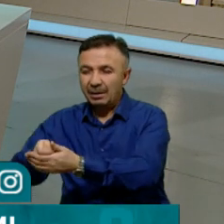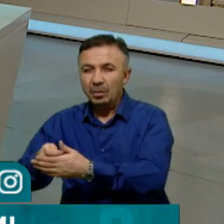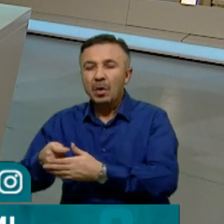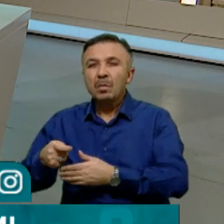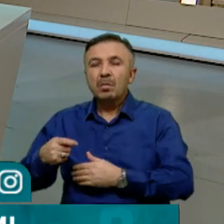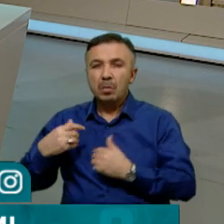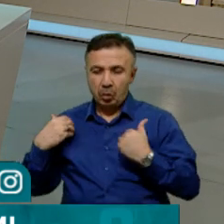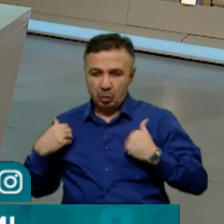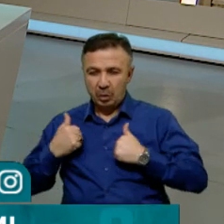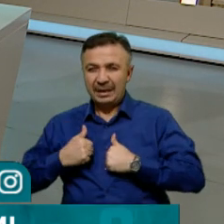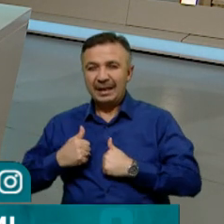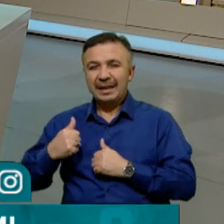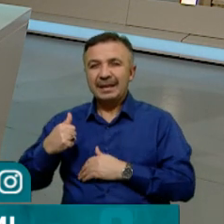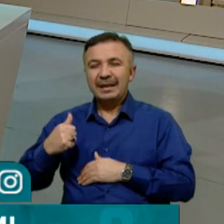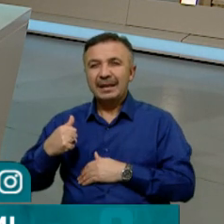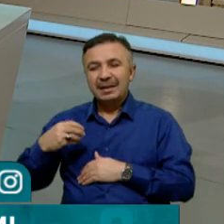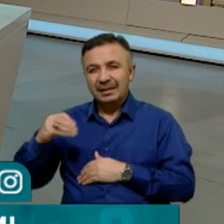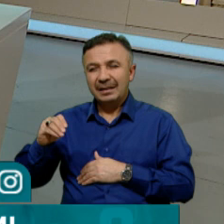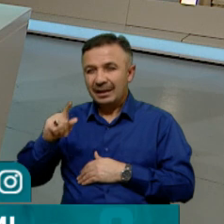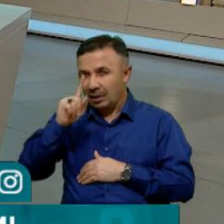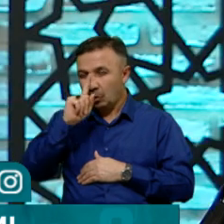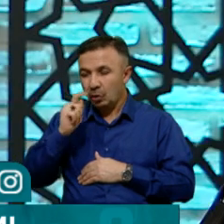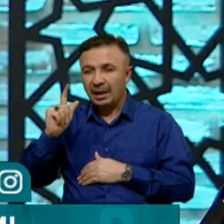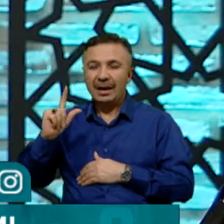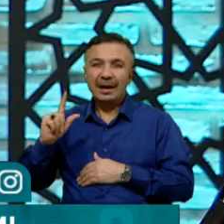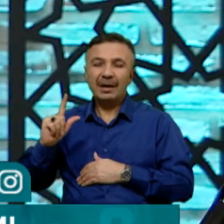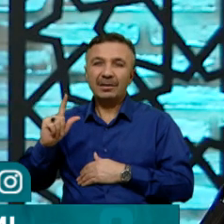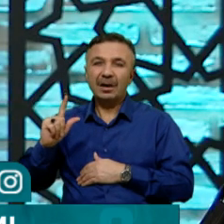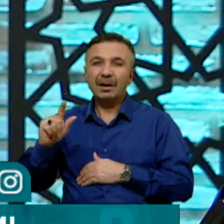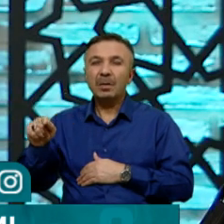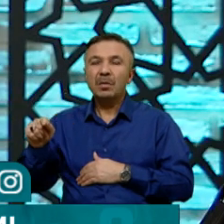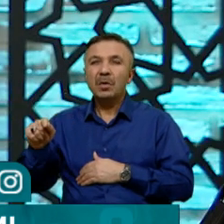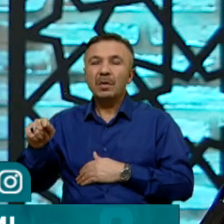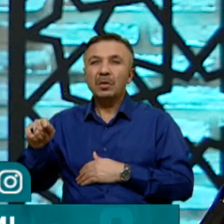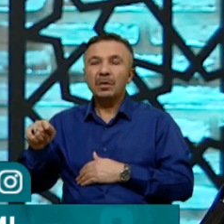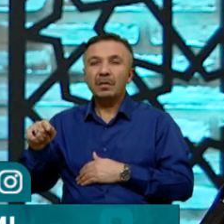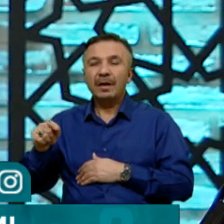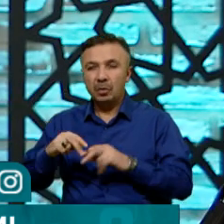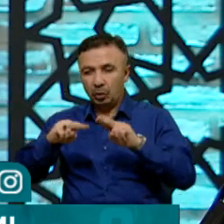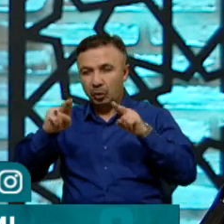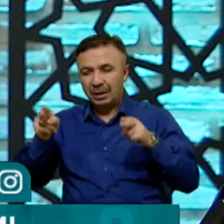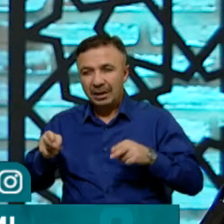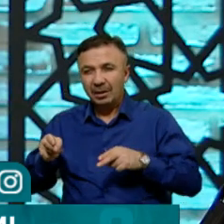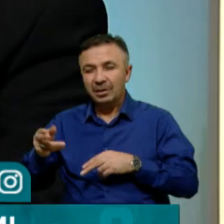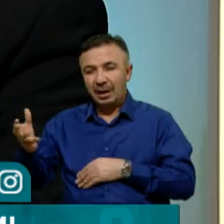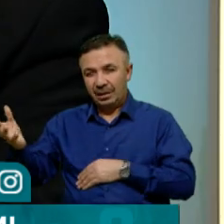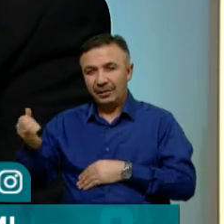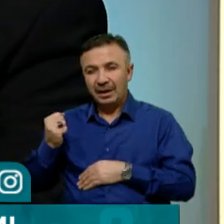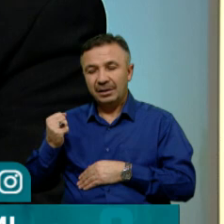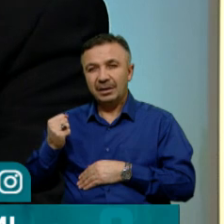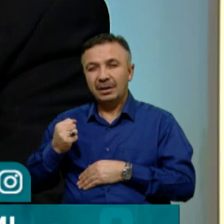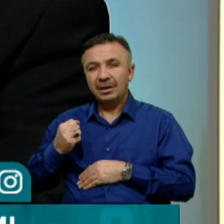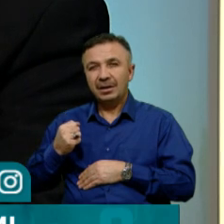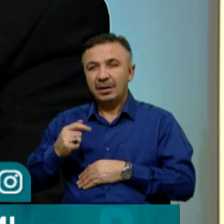satarken 100 liraya satıyor Ama dükkana alış fiyatı 50 lira Bunu 100 lira olarak mı kabul yüzleri olarak kabul edecek